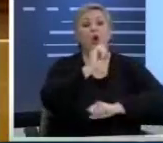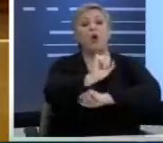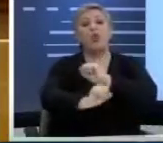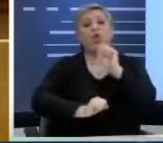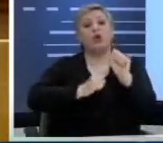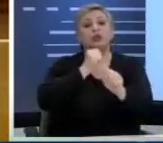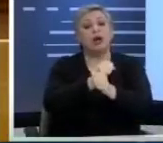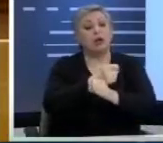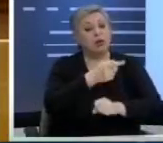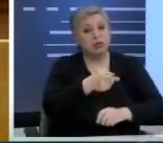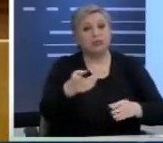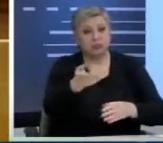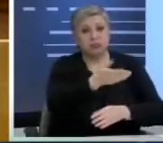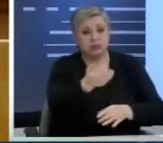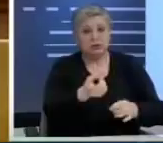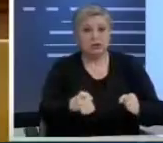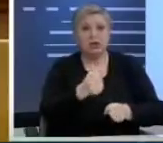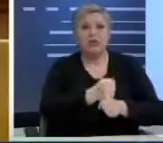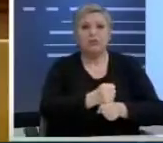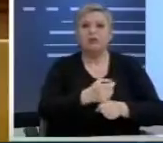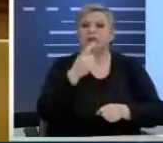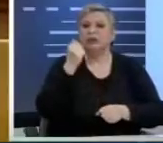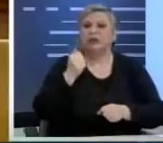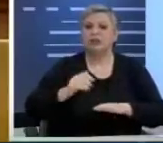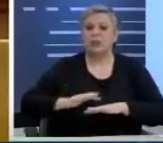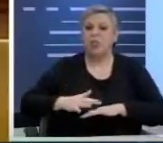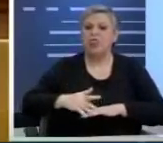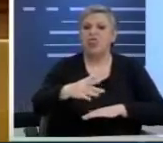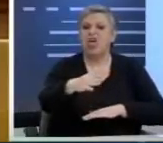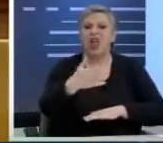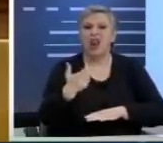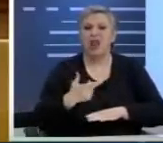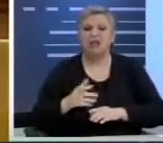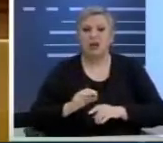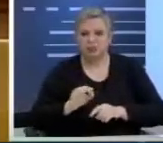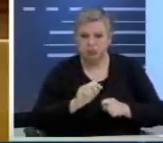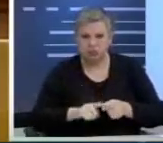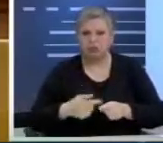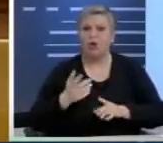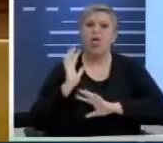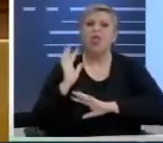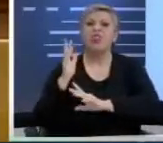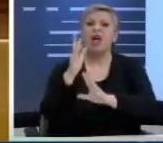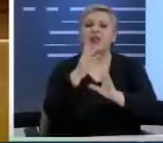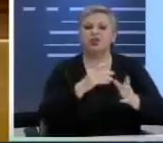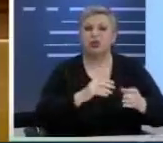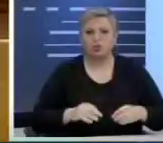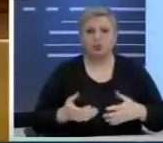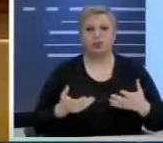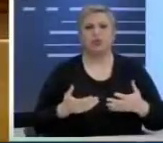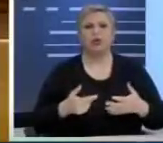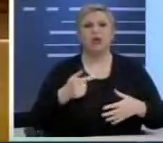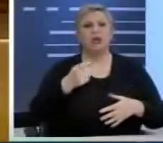ξένος επενδυτής να ξέρει που είναι ο Αιγιαλός, να ξέρει που είναι το δάσος, να ξέρει που δεν μπορεί να βάλει